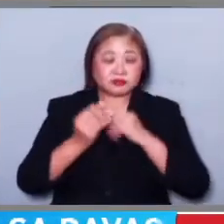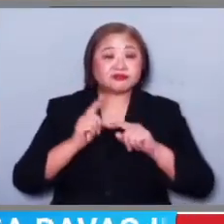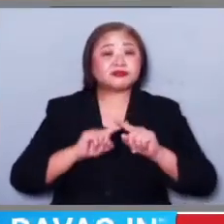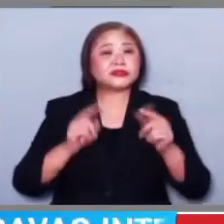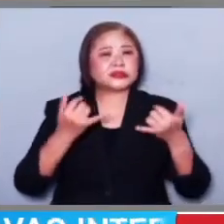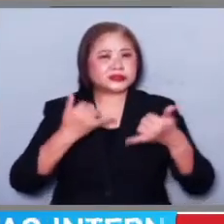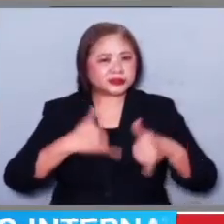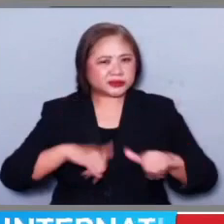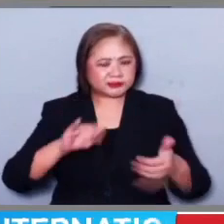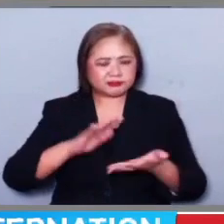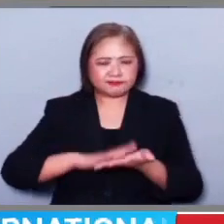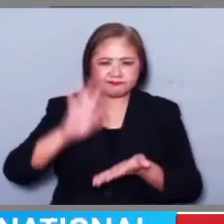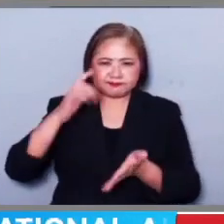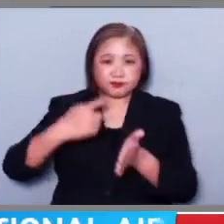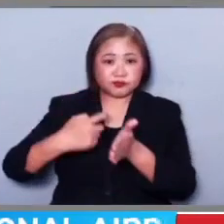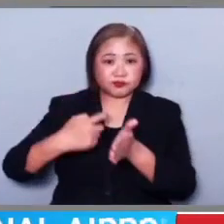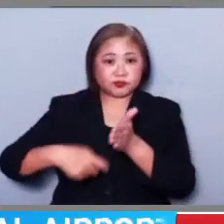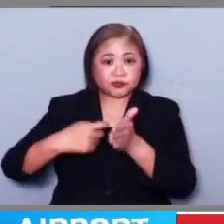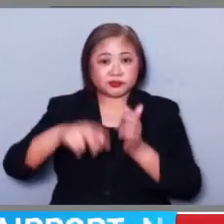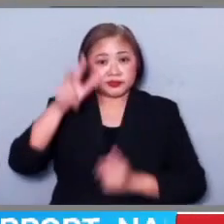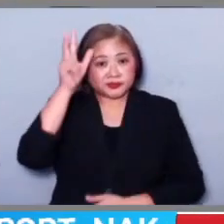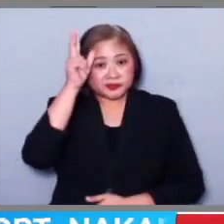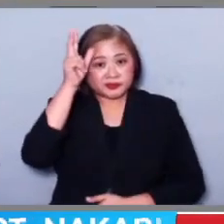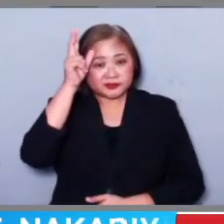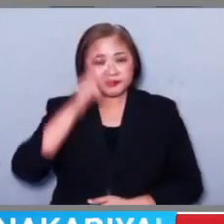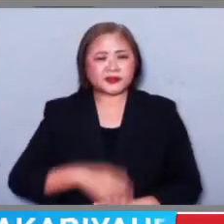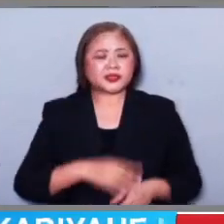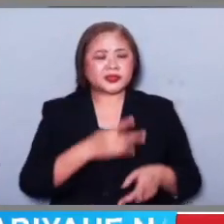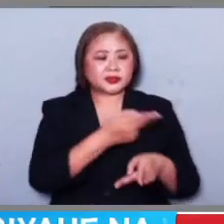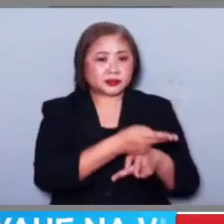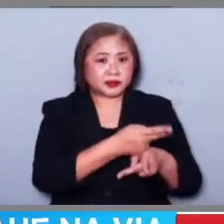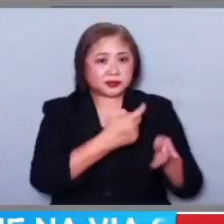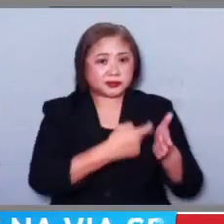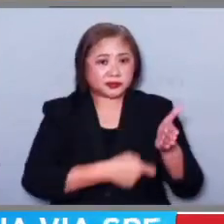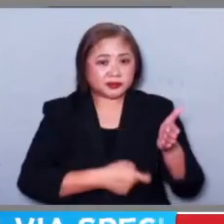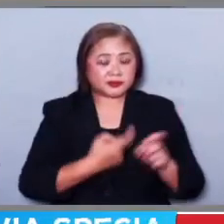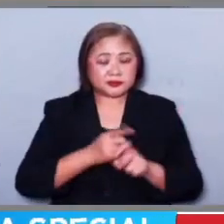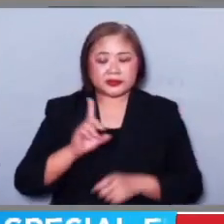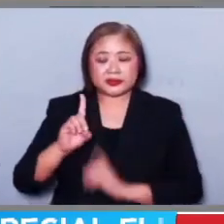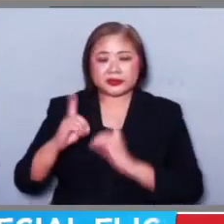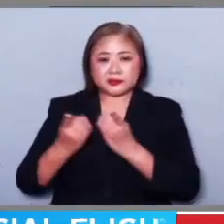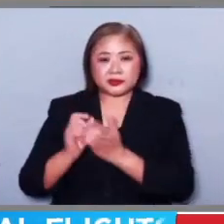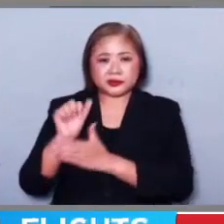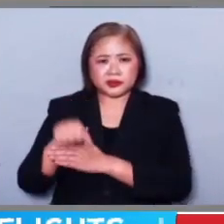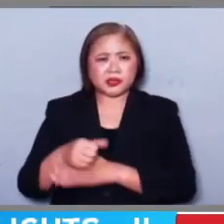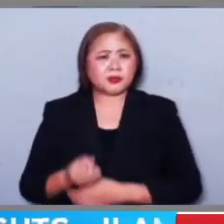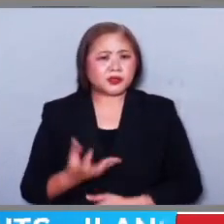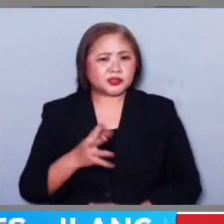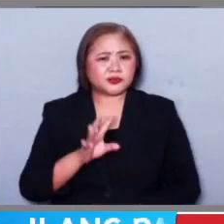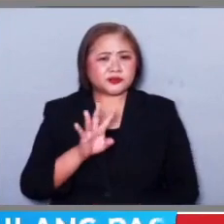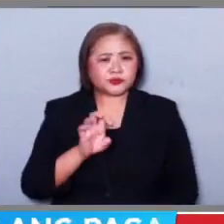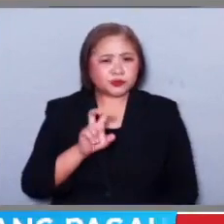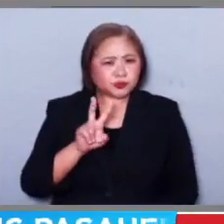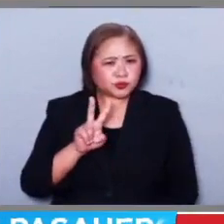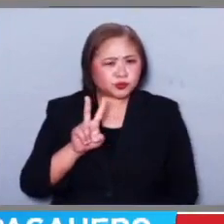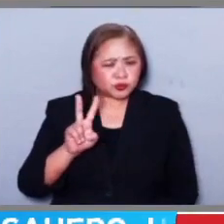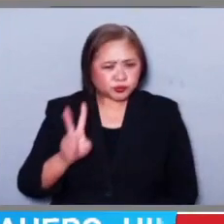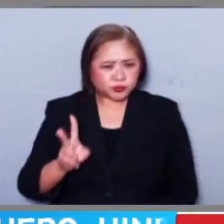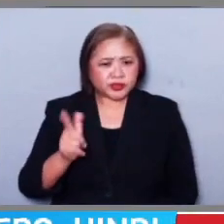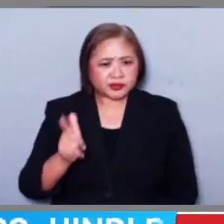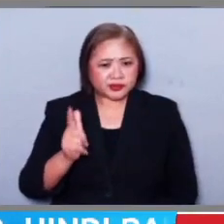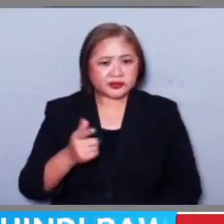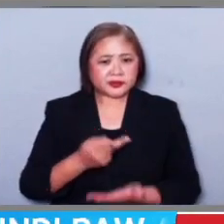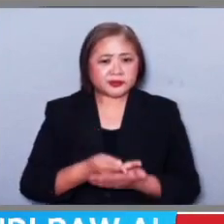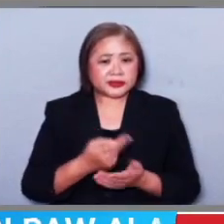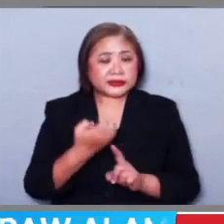ang presyo ng manok. Sa pinakahuling price monitoring ng Department of Agriculture, umaabot hanggang 220 pesos ang kada kilo ng